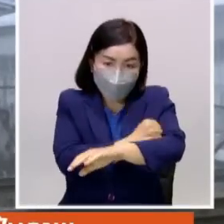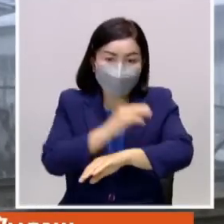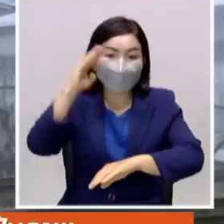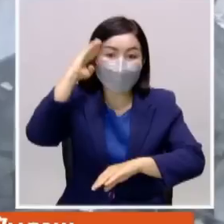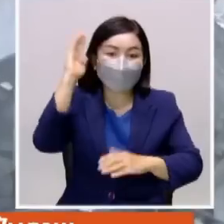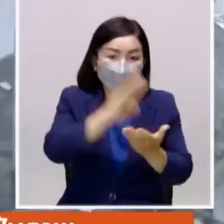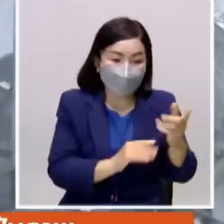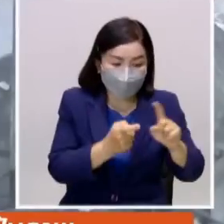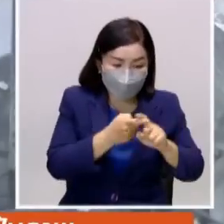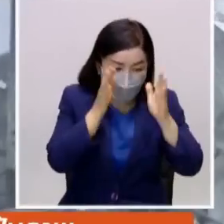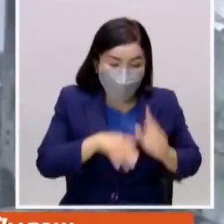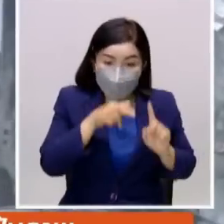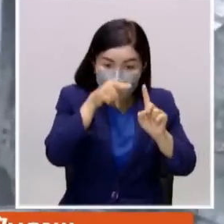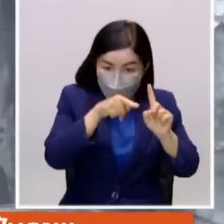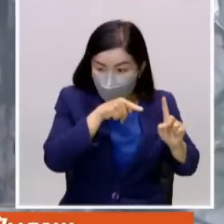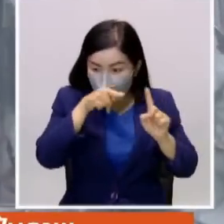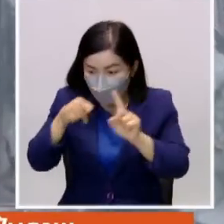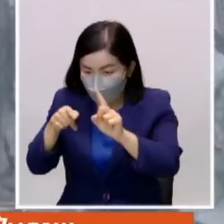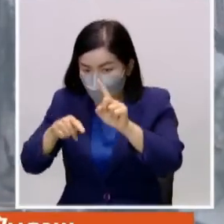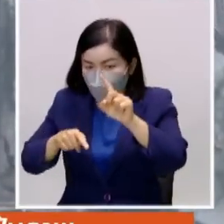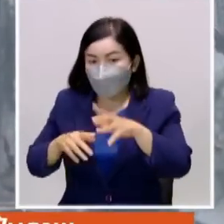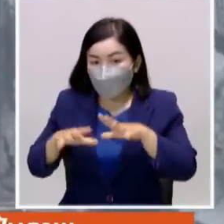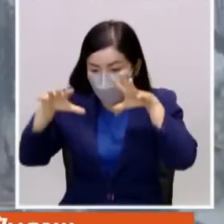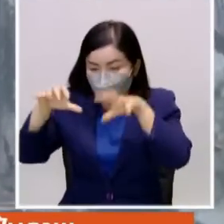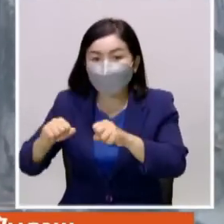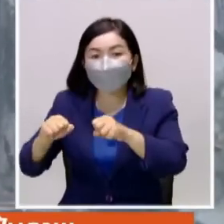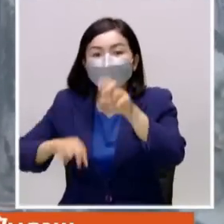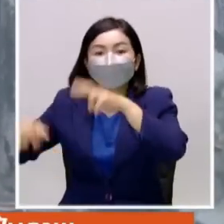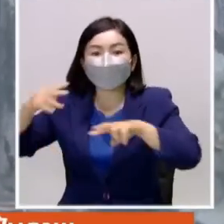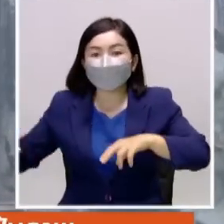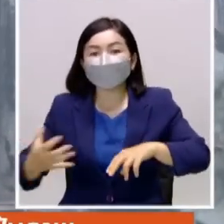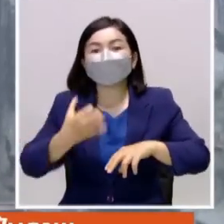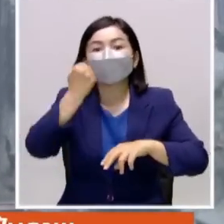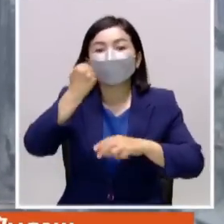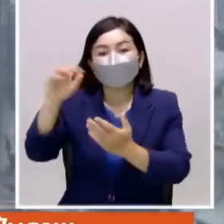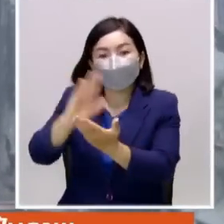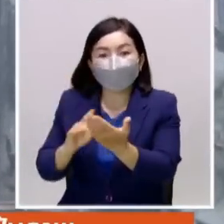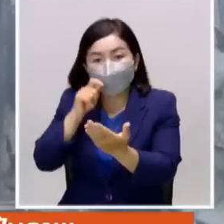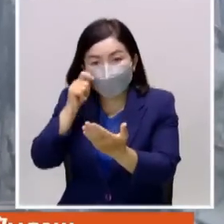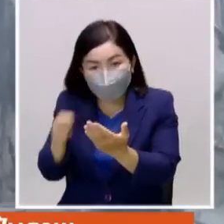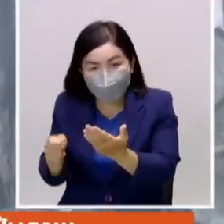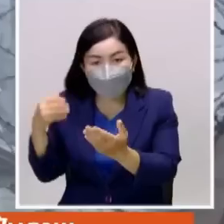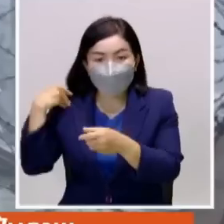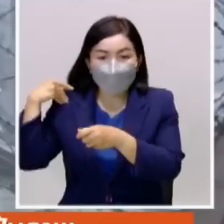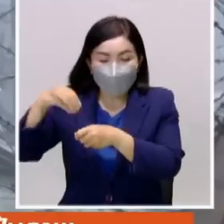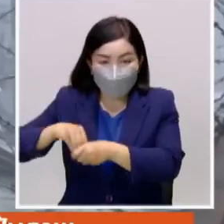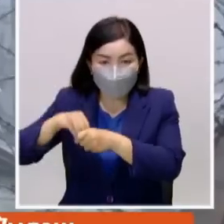ทางไปยังภาคตะวันออกของยูเครนแล้วในกลุ่มแบ่งแยกดินแดนฝักใฝ่รัสเซียกำลังสู้รบกับรัฐบาลยูเคร